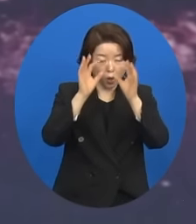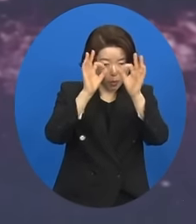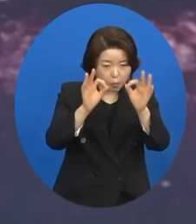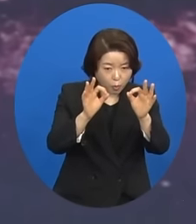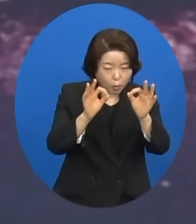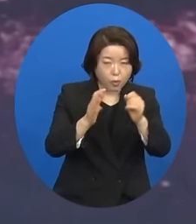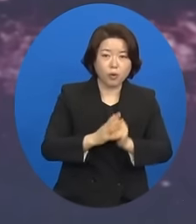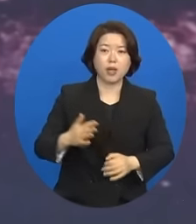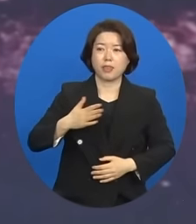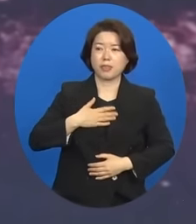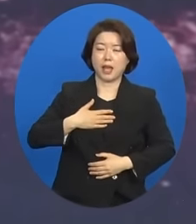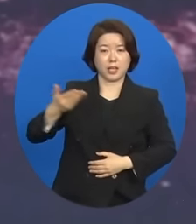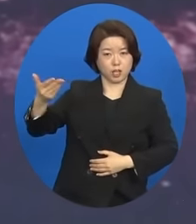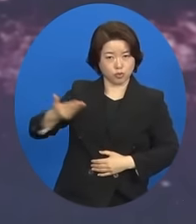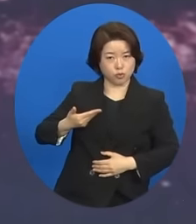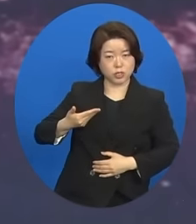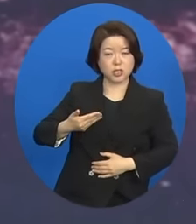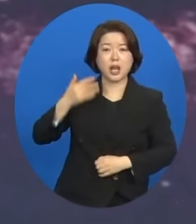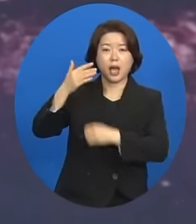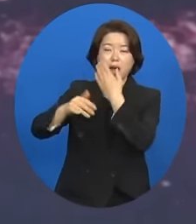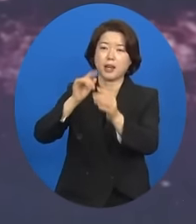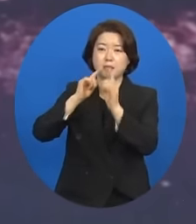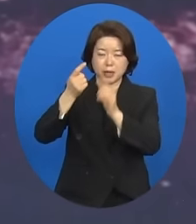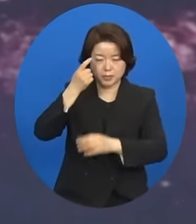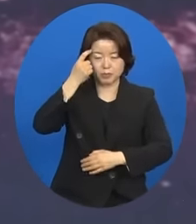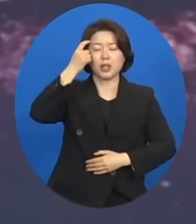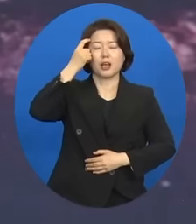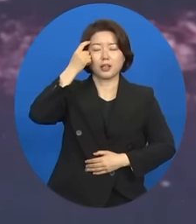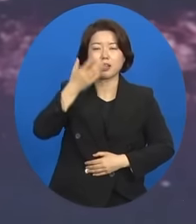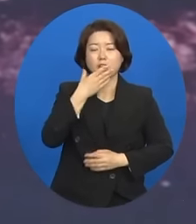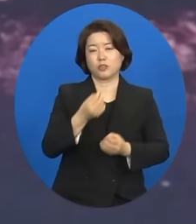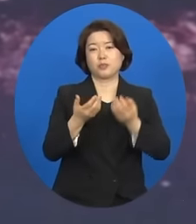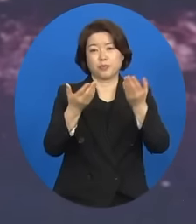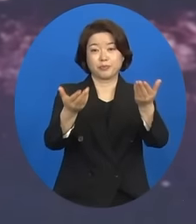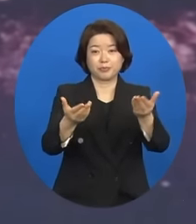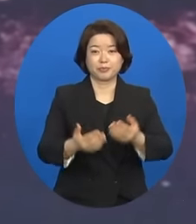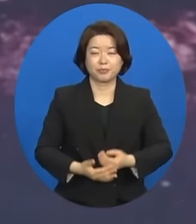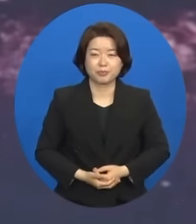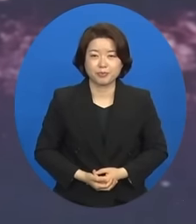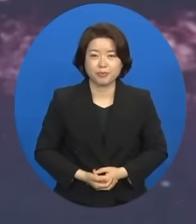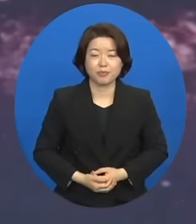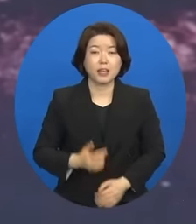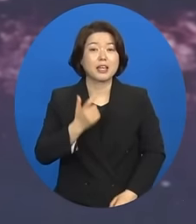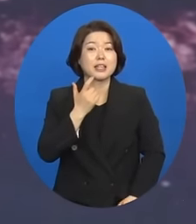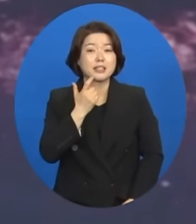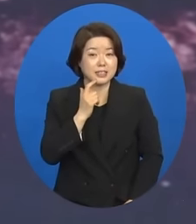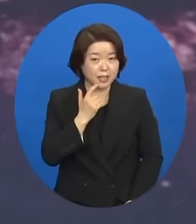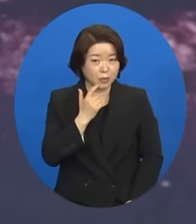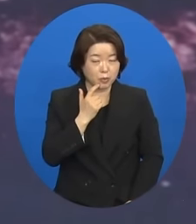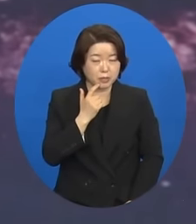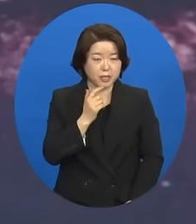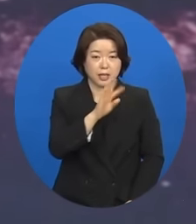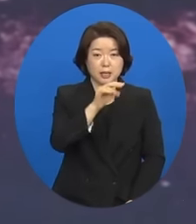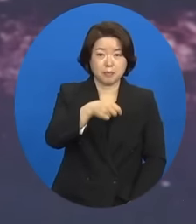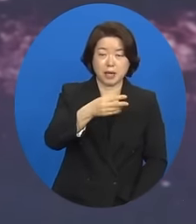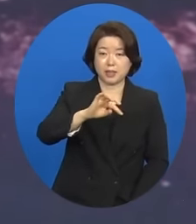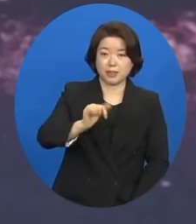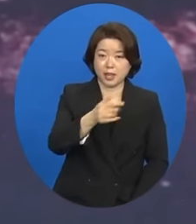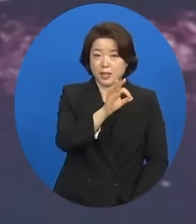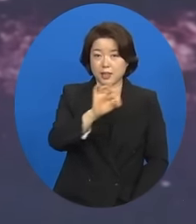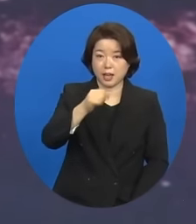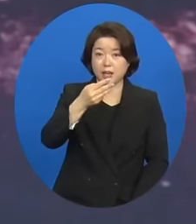우리에게도 주시는 주의 말씀을 깨닫게 되기를 축복합니다 자 야곱이 바다 아람에